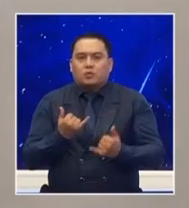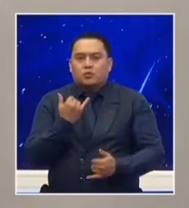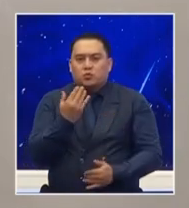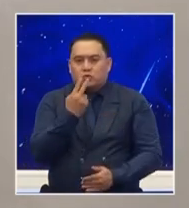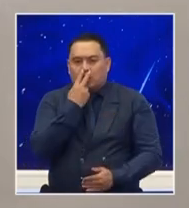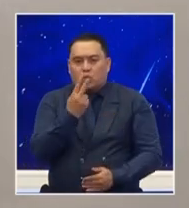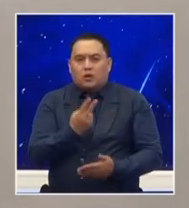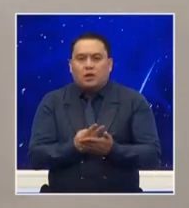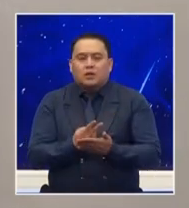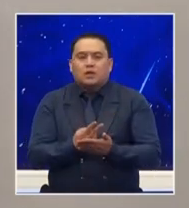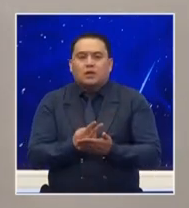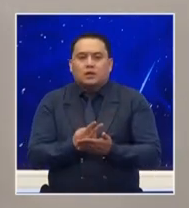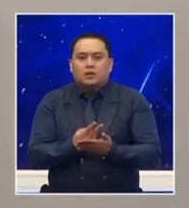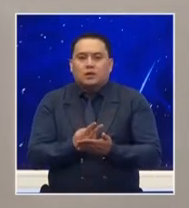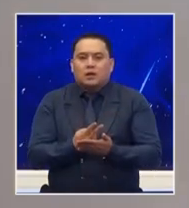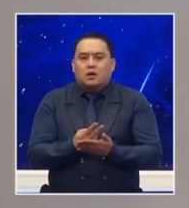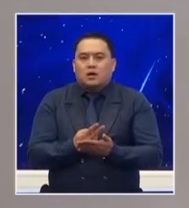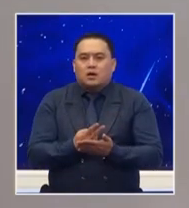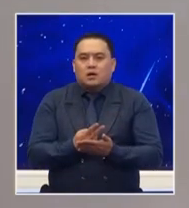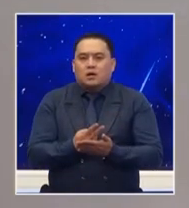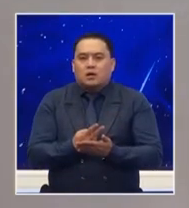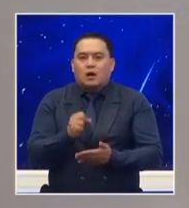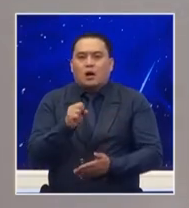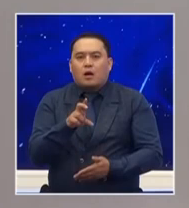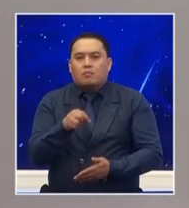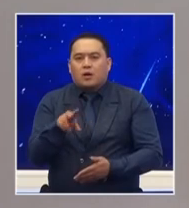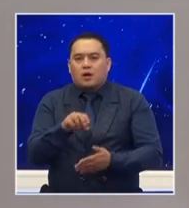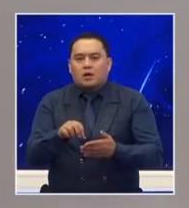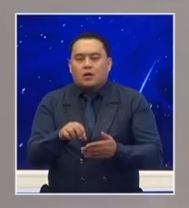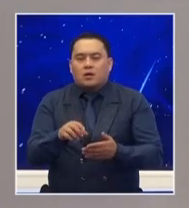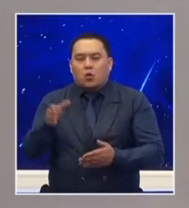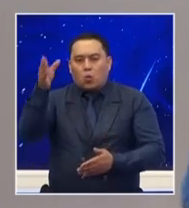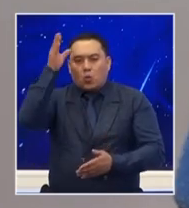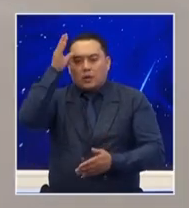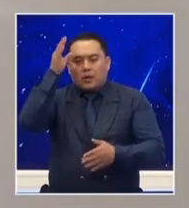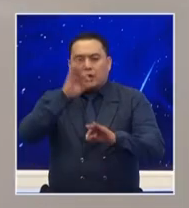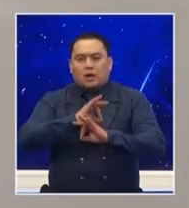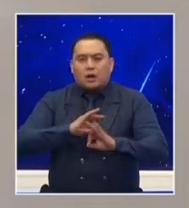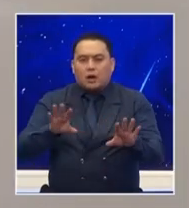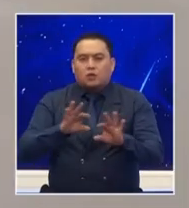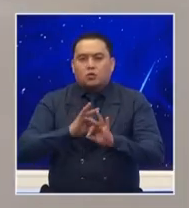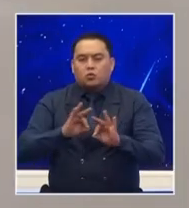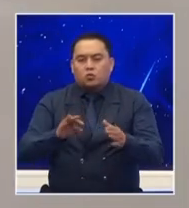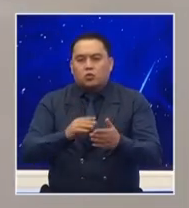көретін Жүректің көзі ашылса атты поэтикалық драма. Абай атамыздың асыл ойларының негізінде